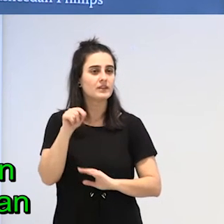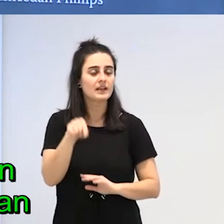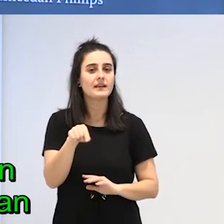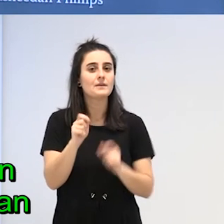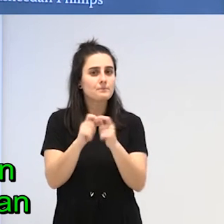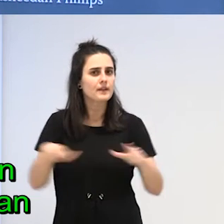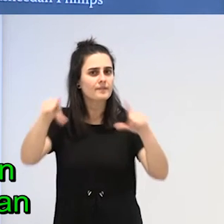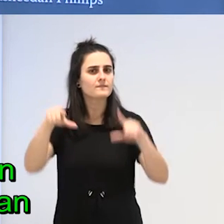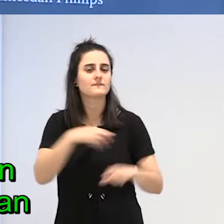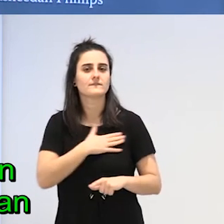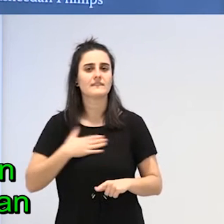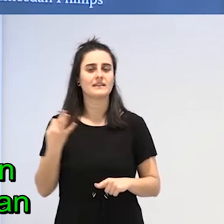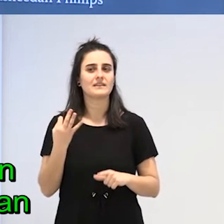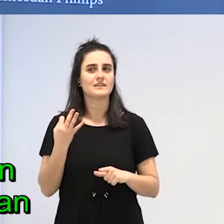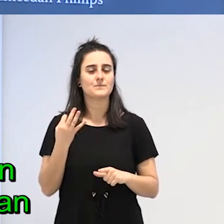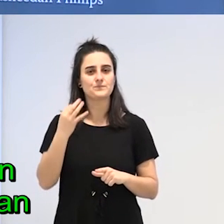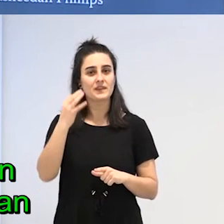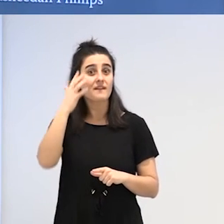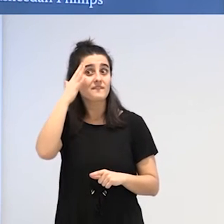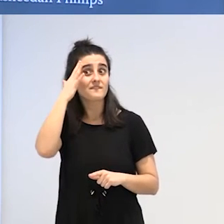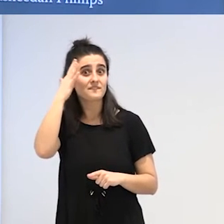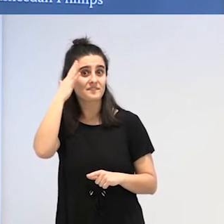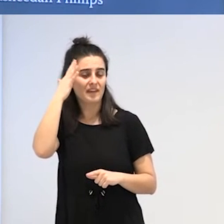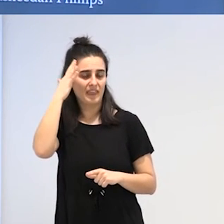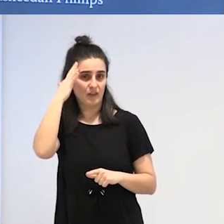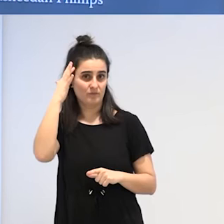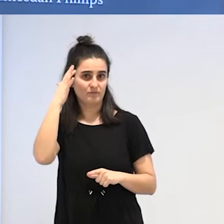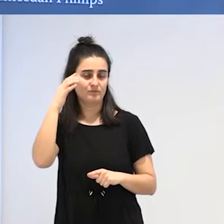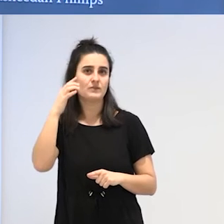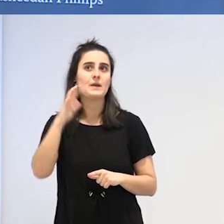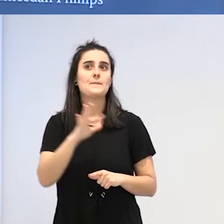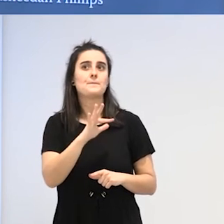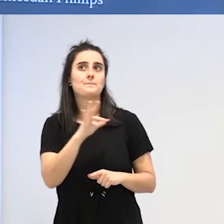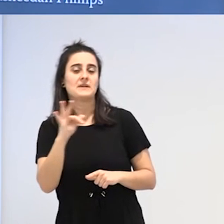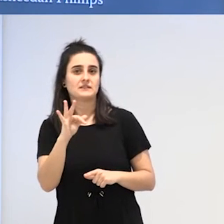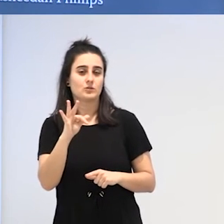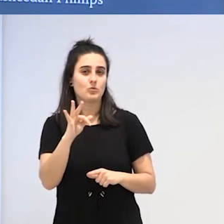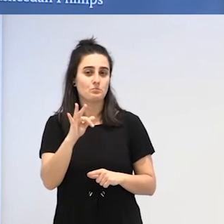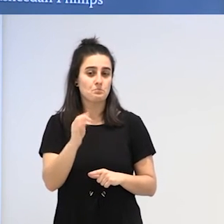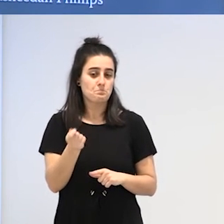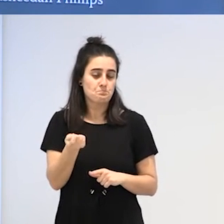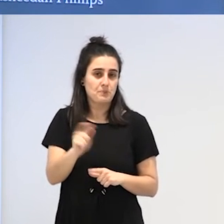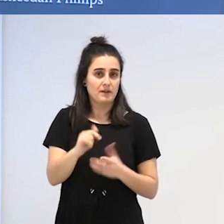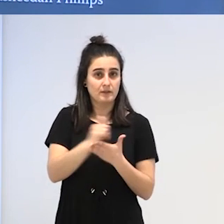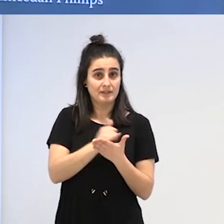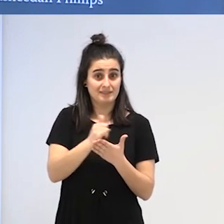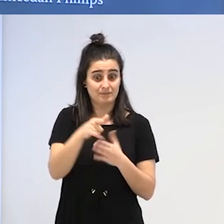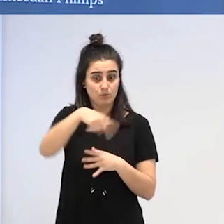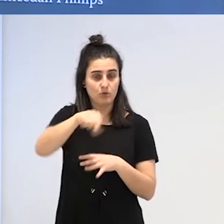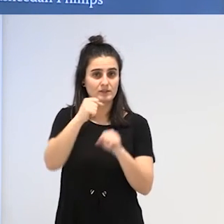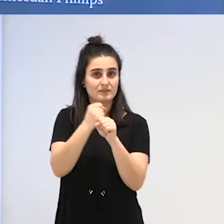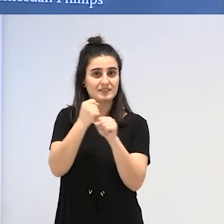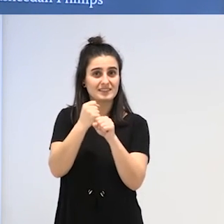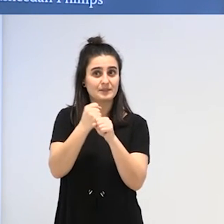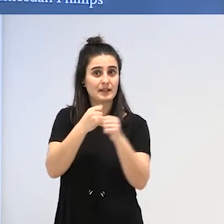nahi zuena zen, eskaintzea fikzio espekulatiboan eta antzeko generoetan lan egiten dutenen, bueno, lan egiten